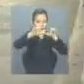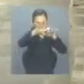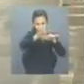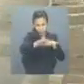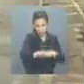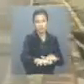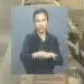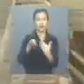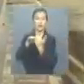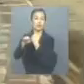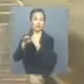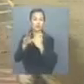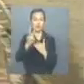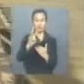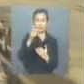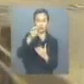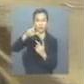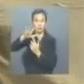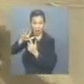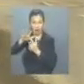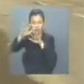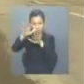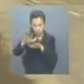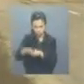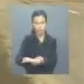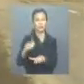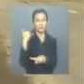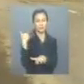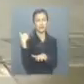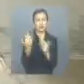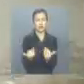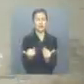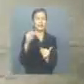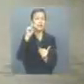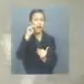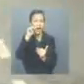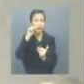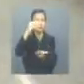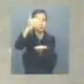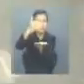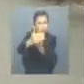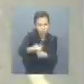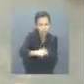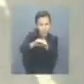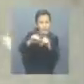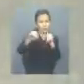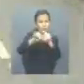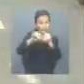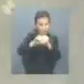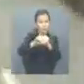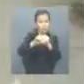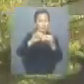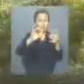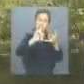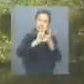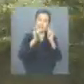าวดีรังสิตที่ลดลงต่อเนื่องก็ทำให้จุดสิ้นสุดของน้ำในขณะนี้นะคะอยู่บริเวณใกล้ห้าแยกลาดพร้าวมากขึ้นเช่นเดียวกับบริเว